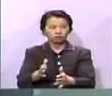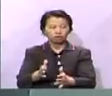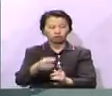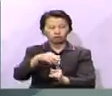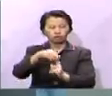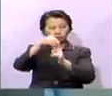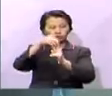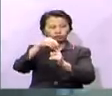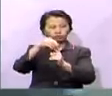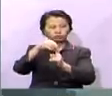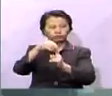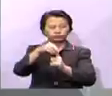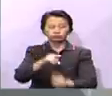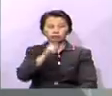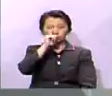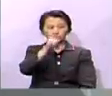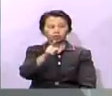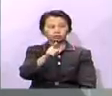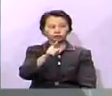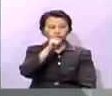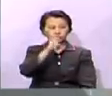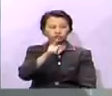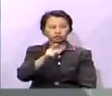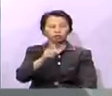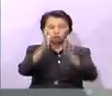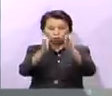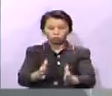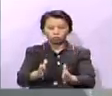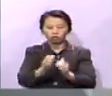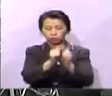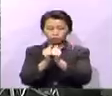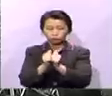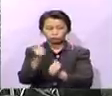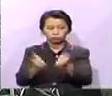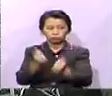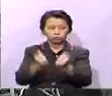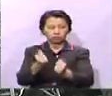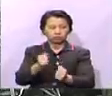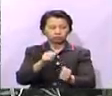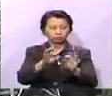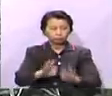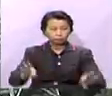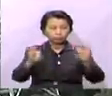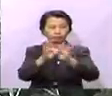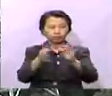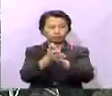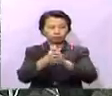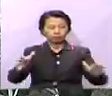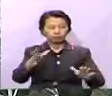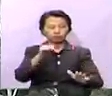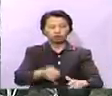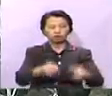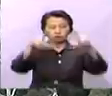khususnya dalam memastikan bahawa pengguna-pengguna, keselamatan pengguna harus diutamakan. Dan papan-papan tanda